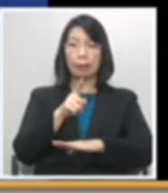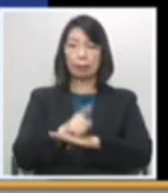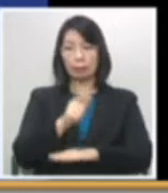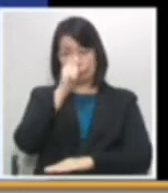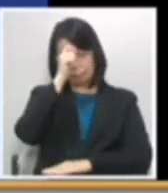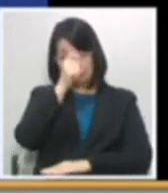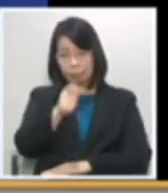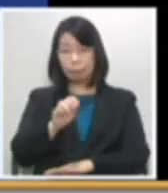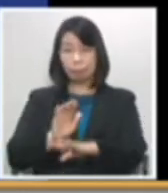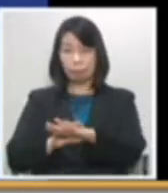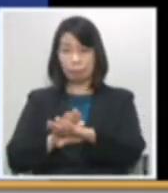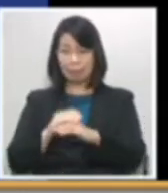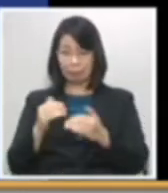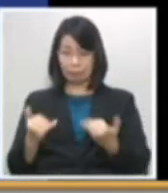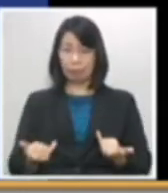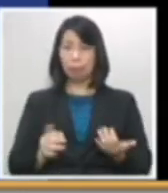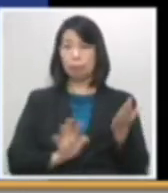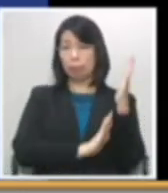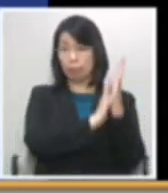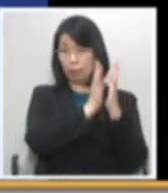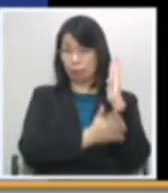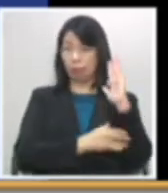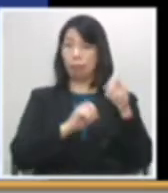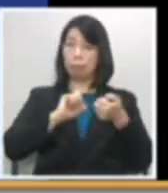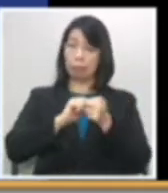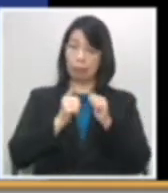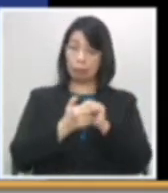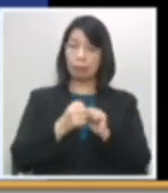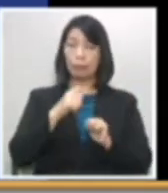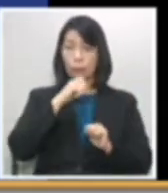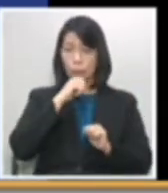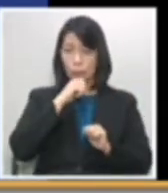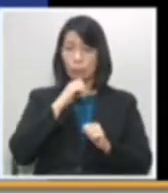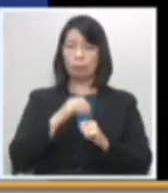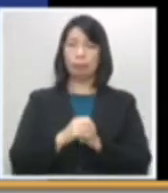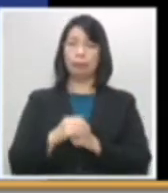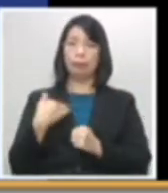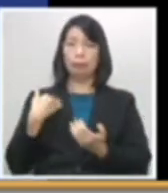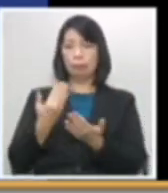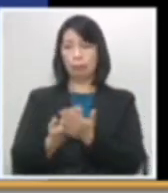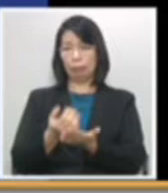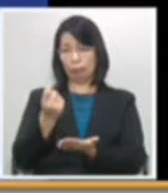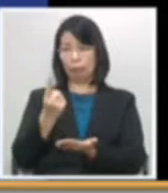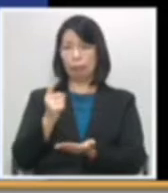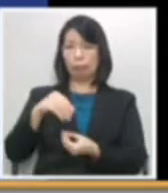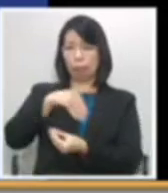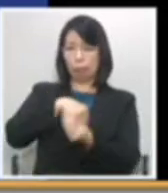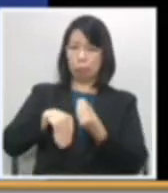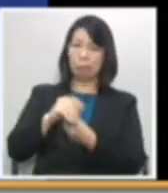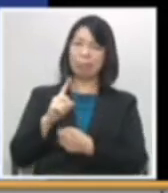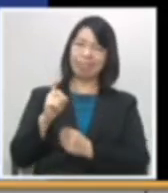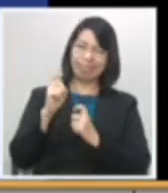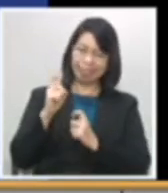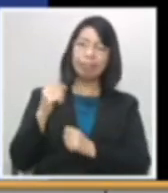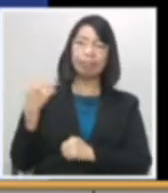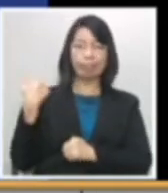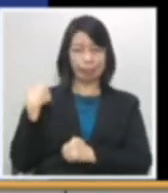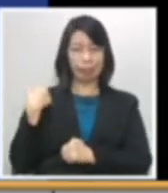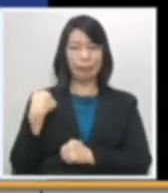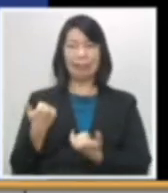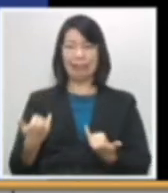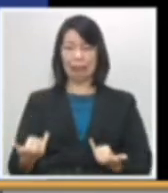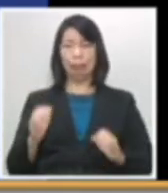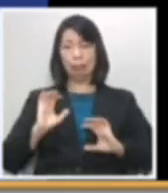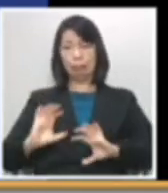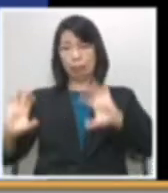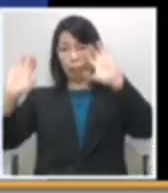ประเทศที่เผชิญอยู่ในวันนี้คือปัญหาของวิกฤตเศรษฐกิจในส่วนของรัฐบาลฐานะทางการเงิน